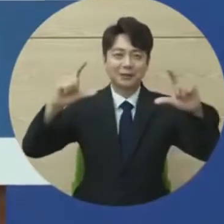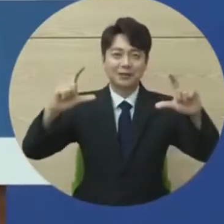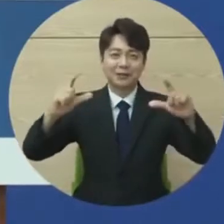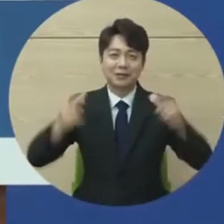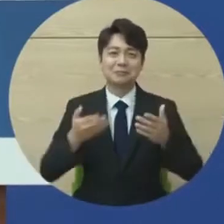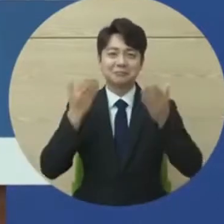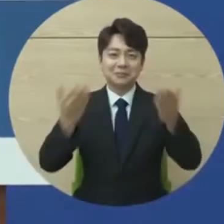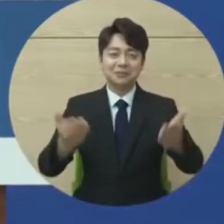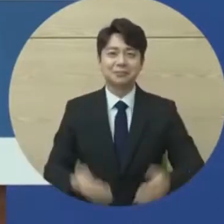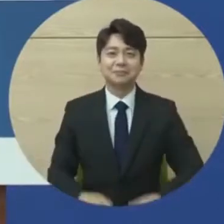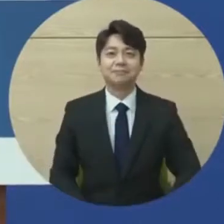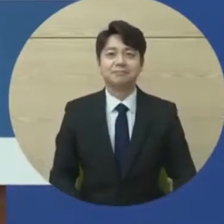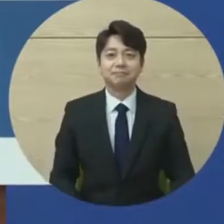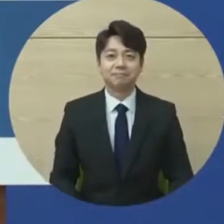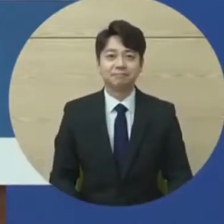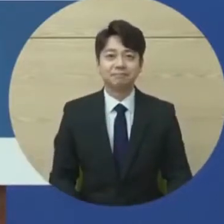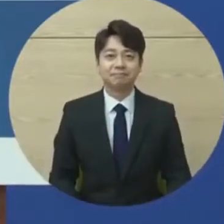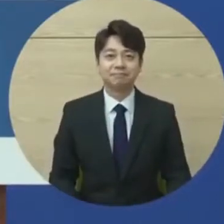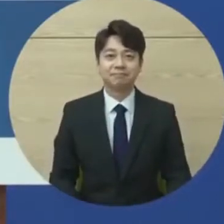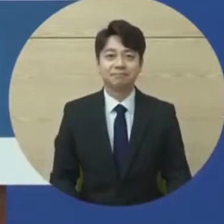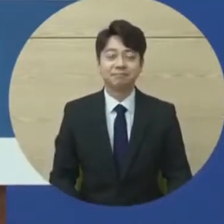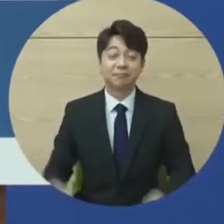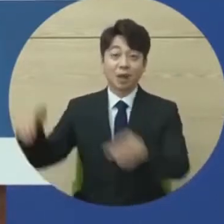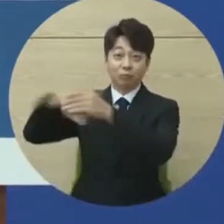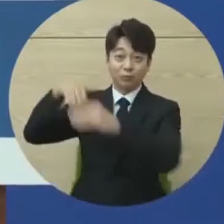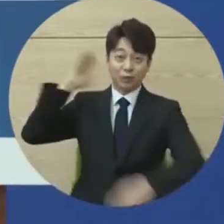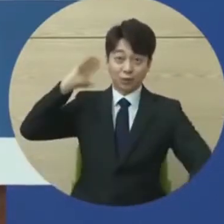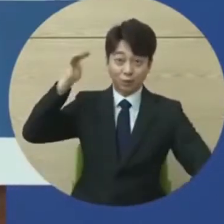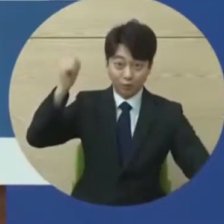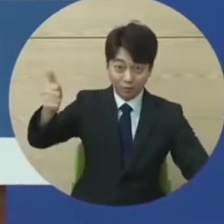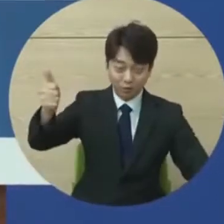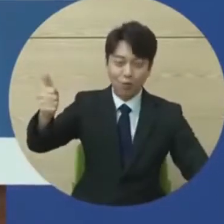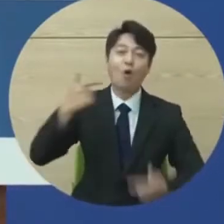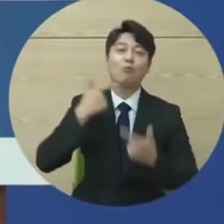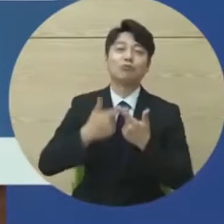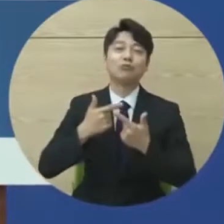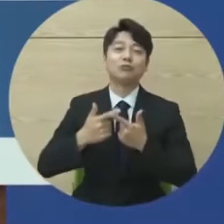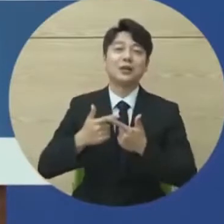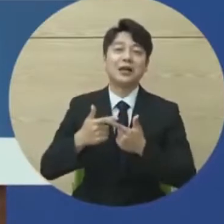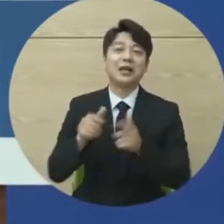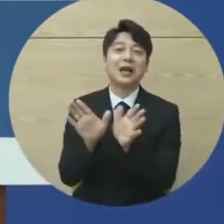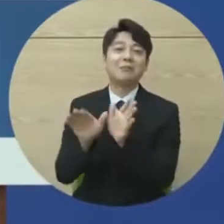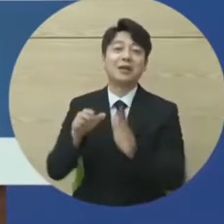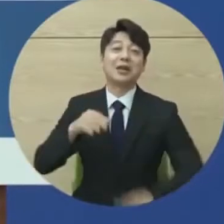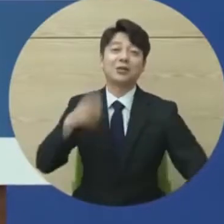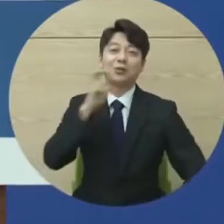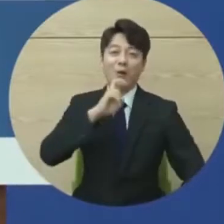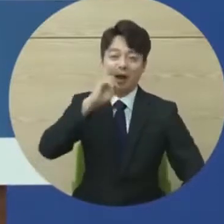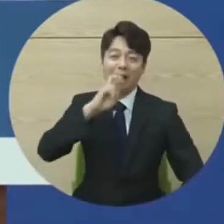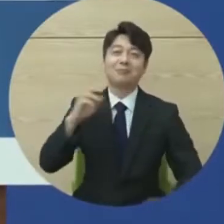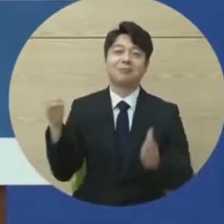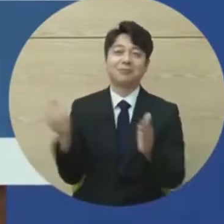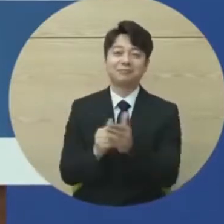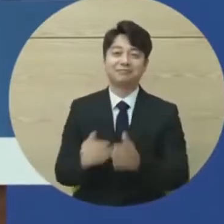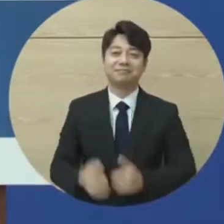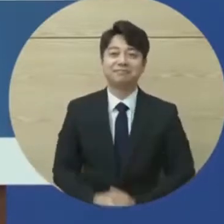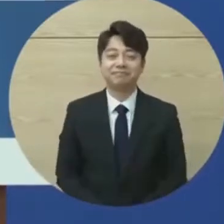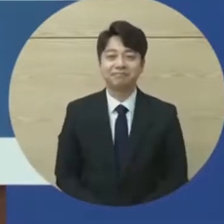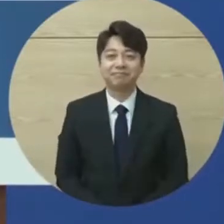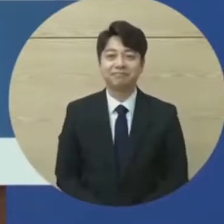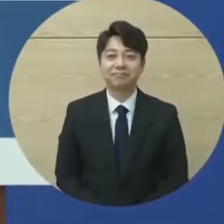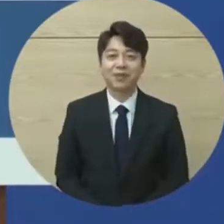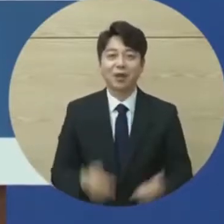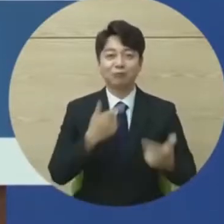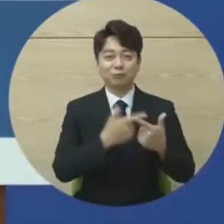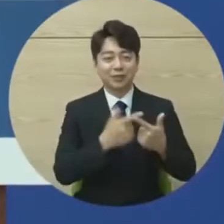않겠습니까? 문재인 대통령 역시 부산 갈매기를 불렀습니다. 부산을 향한 간절한